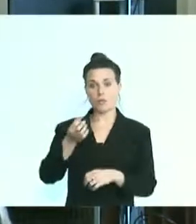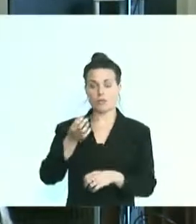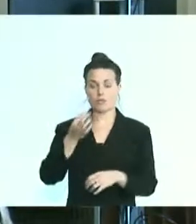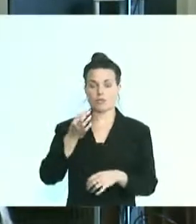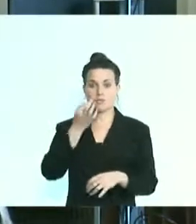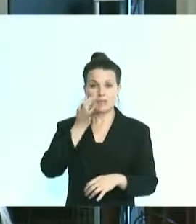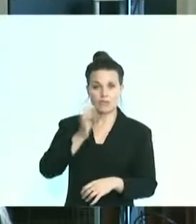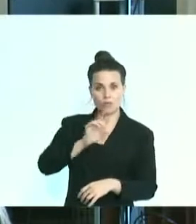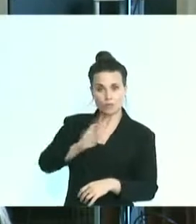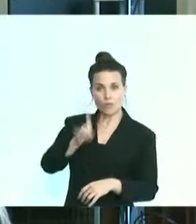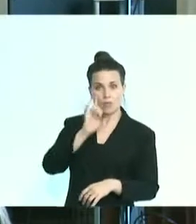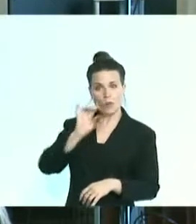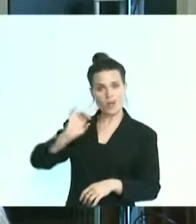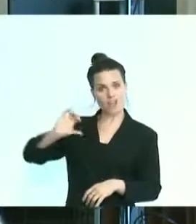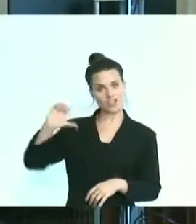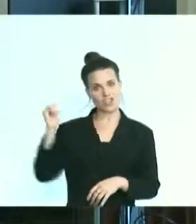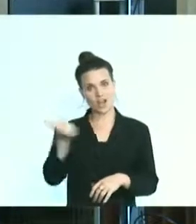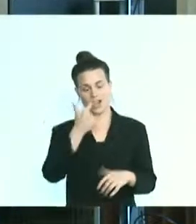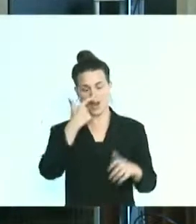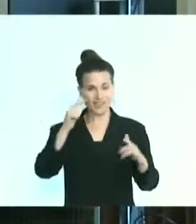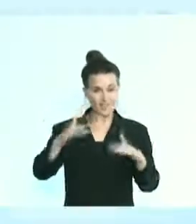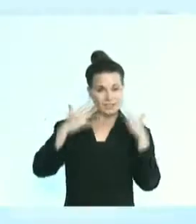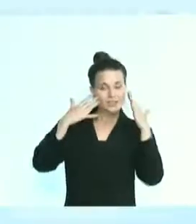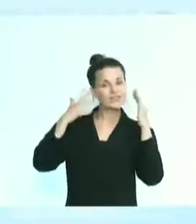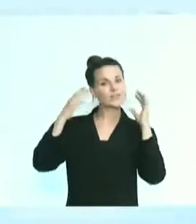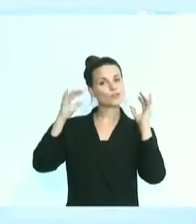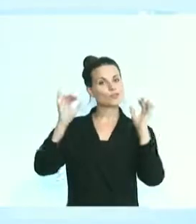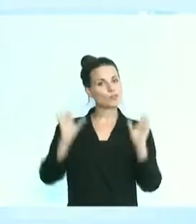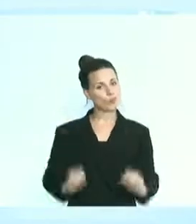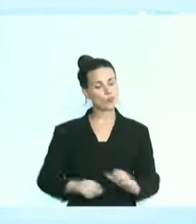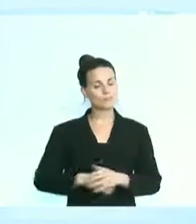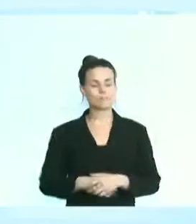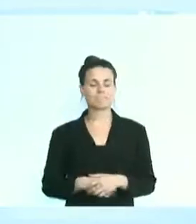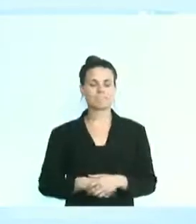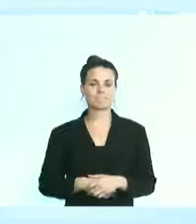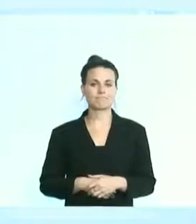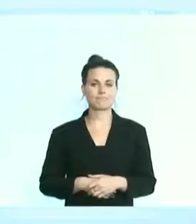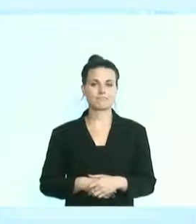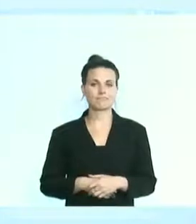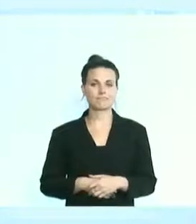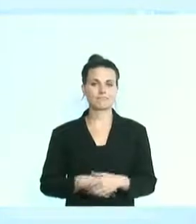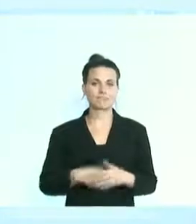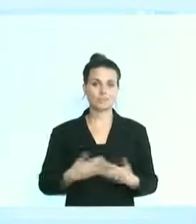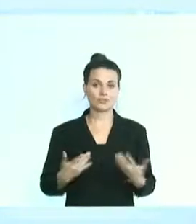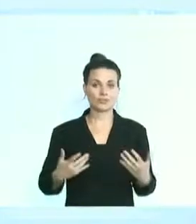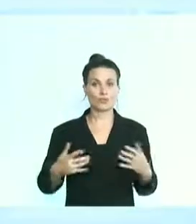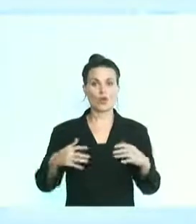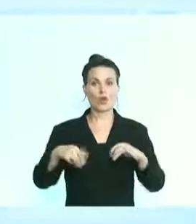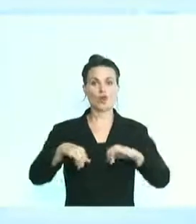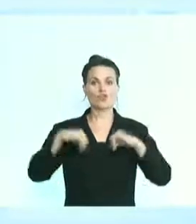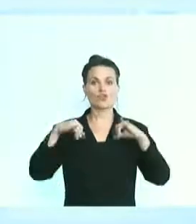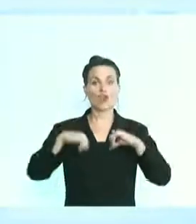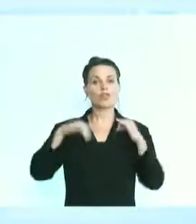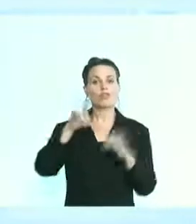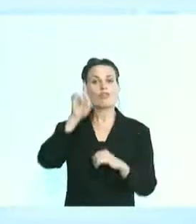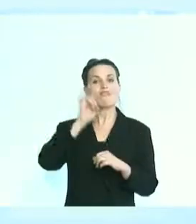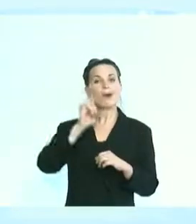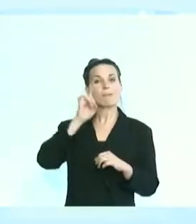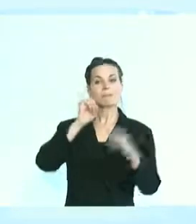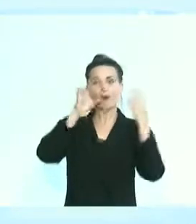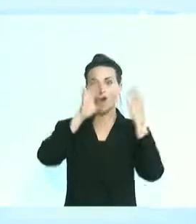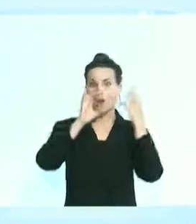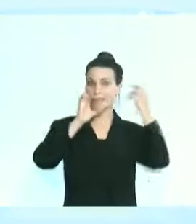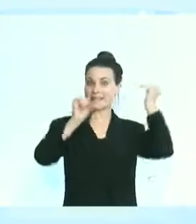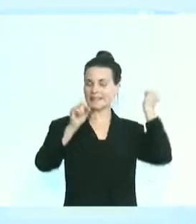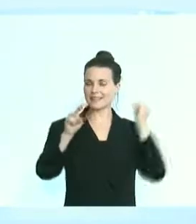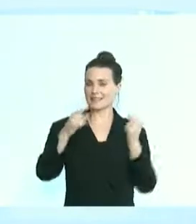chacun d'entre nous quand même. Je tenais vraiment à remercier nos 2 jeunes ambassadrices, parce que je trouve